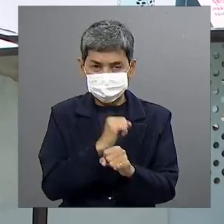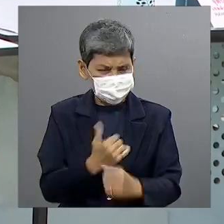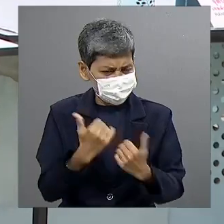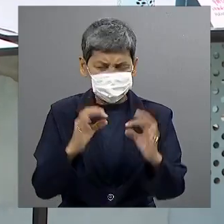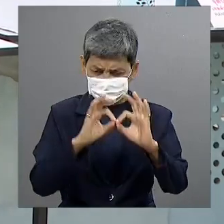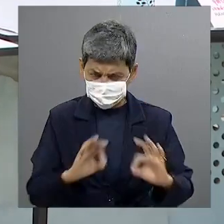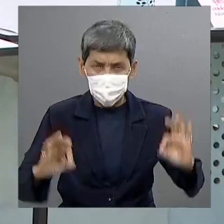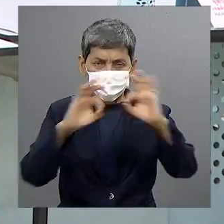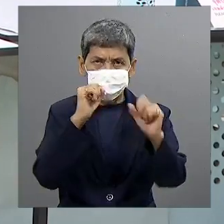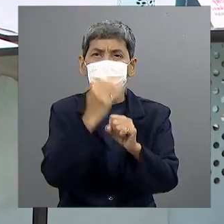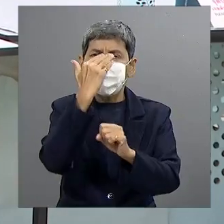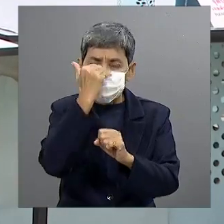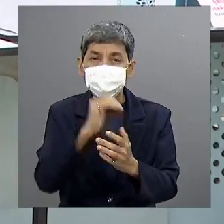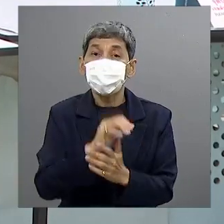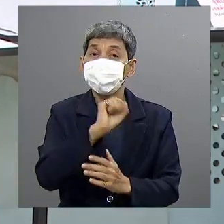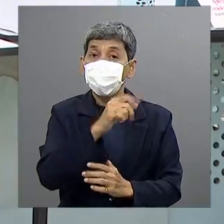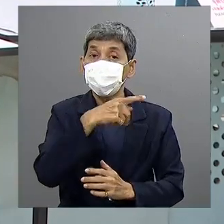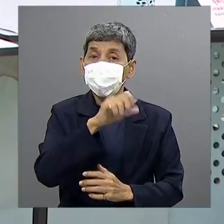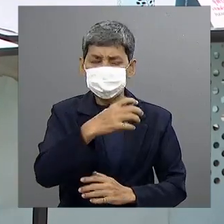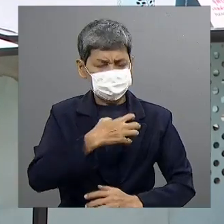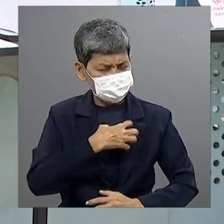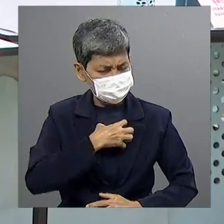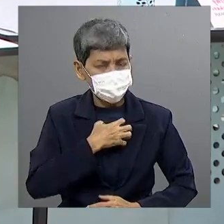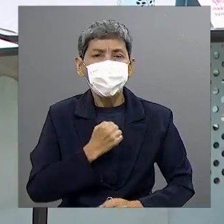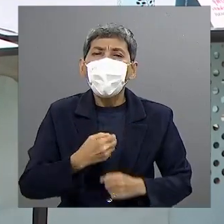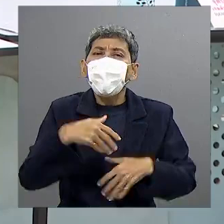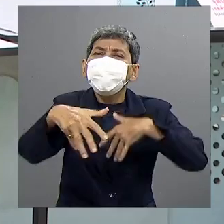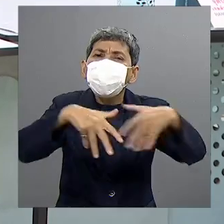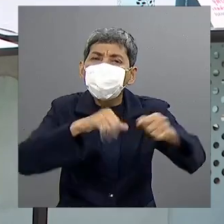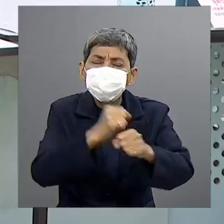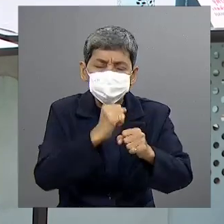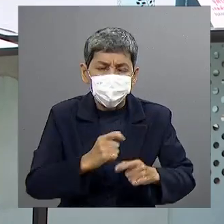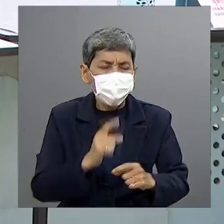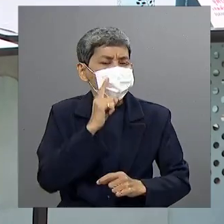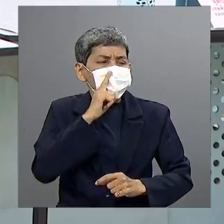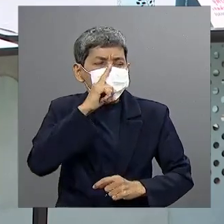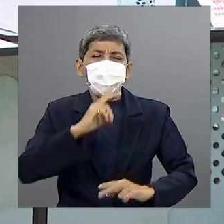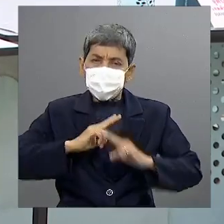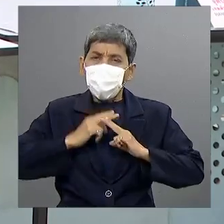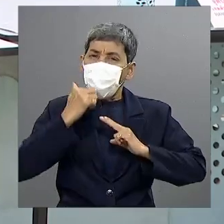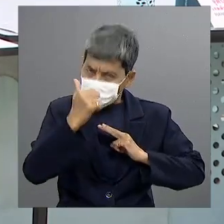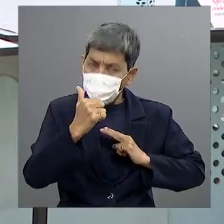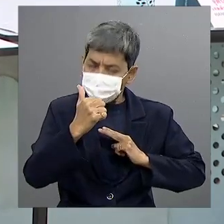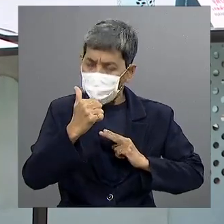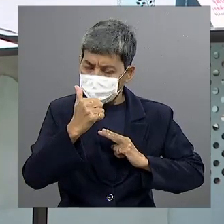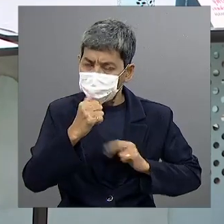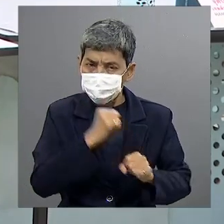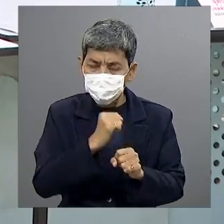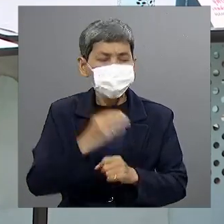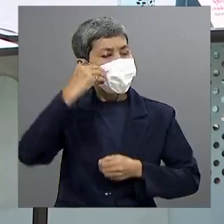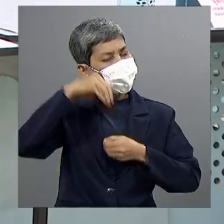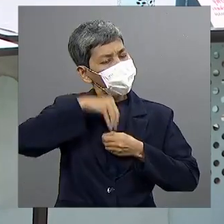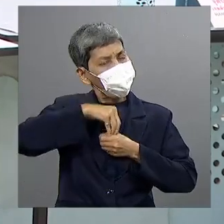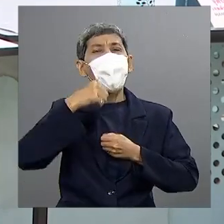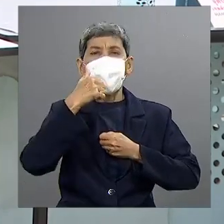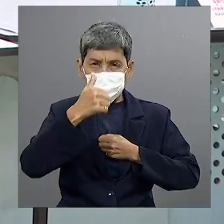พราะว่าสปสช.เองก็ต้องการที่จะทำให้การเข้าถึงการตรวจหาเชื้อโควิดด้วยตนเองและอยู่ที่บ้านได้แบบสะดวกเนี่ยค่ะสาม